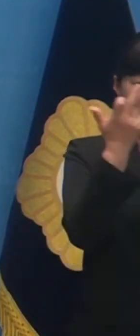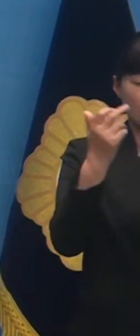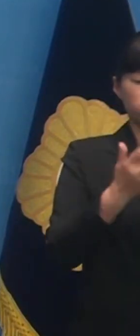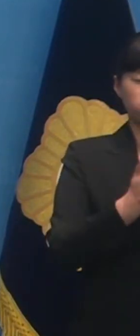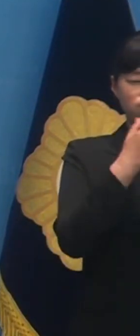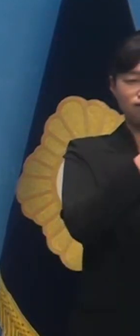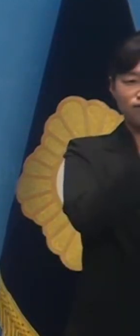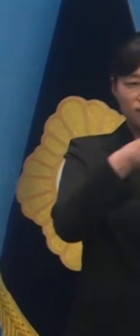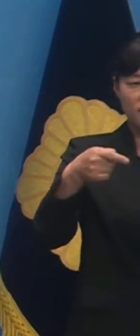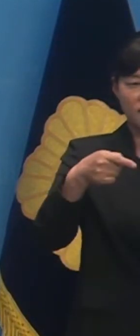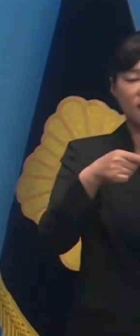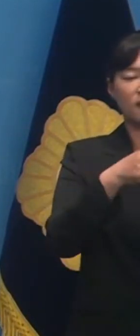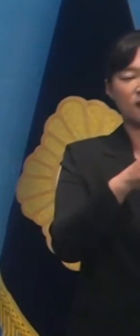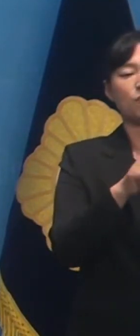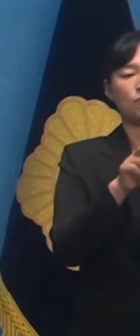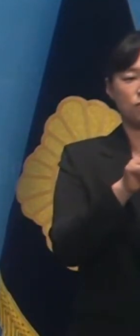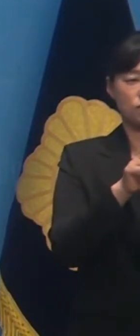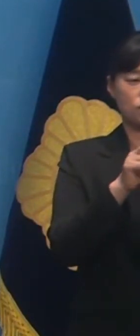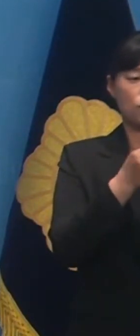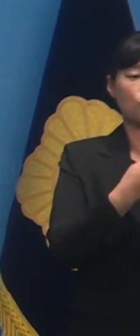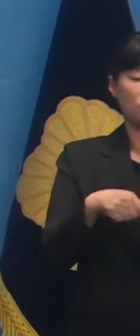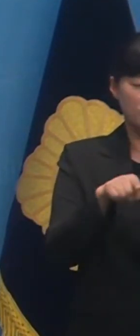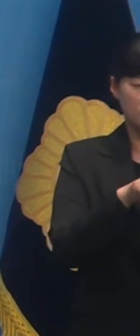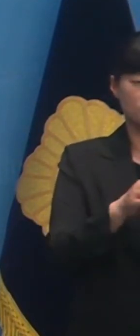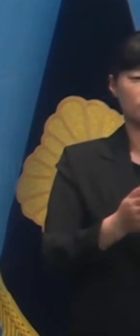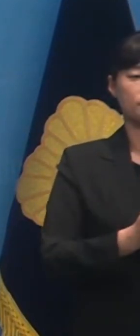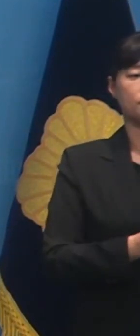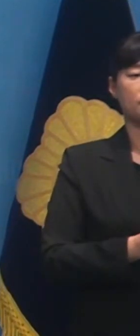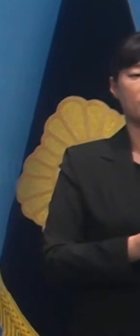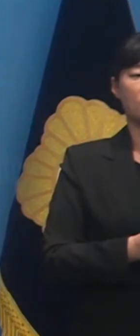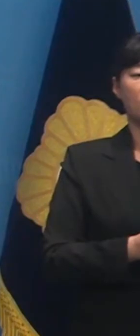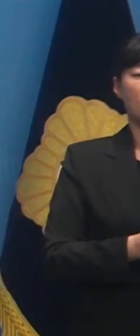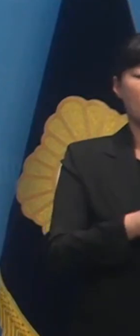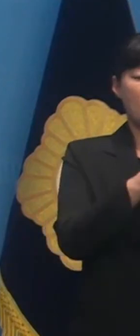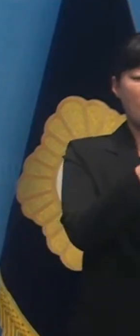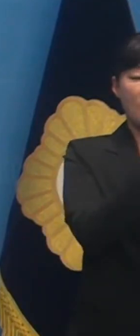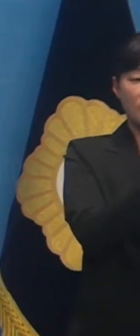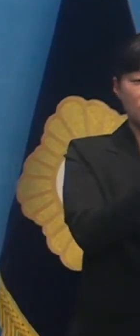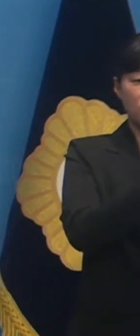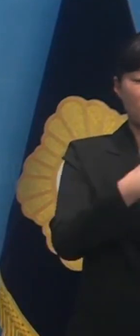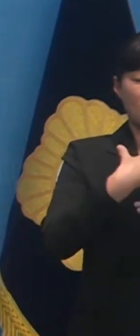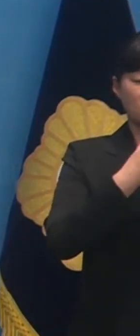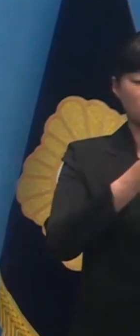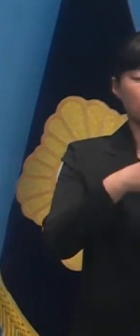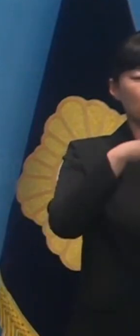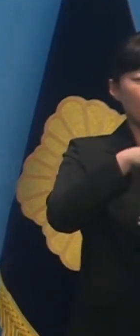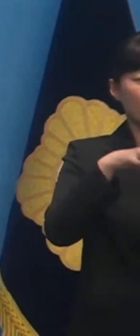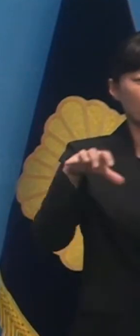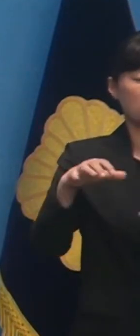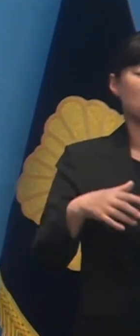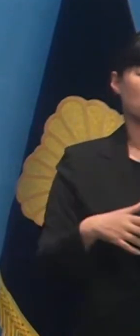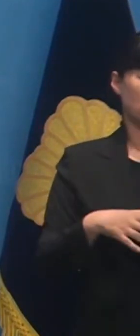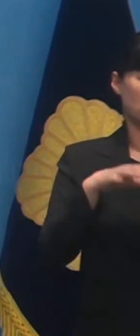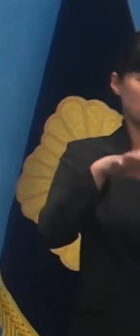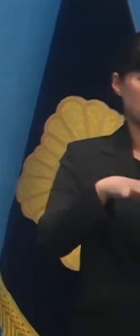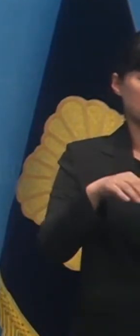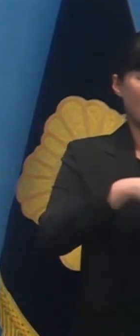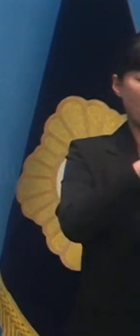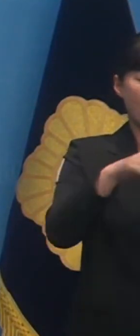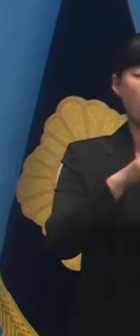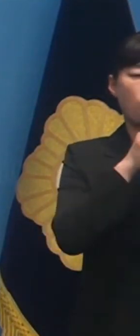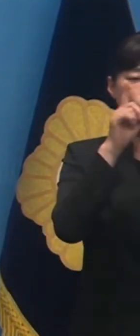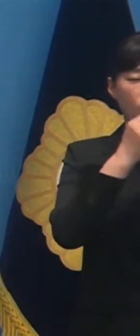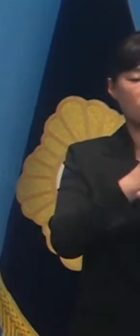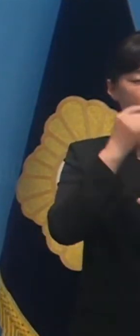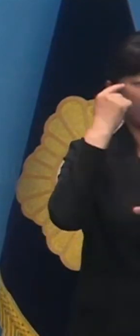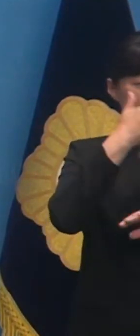회의를 열어서 법안을 상정하고 기재부, 행안부 등 7개 기관을 대상으로 업무 현황 보고를